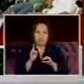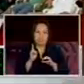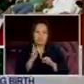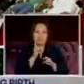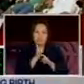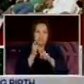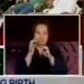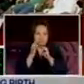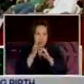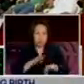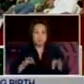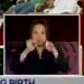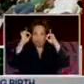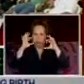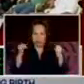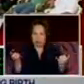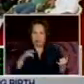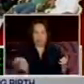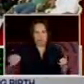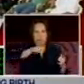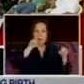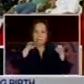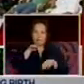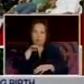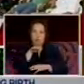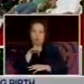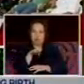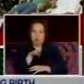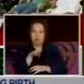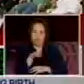importante kung anong magiging desisyon natin ngayong hapon, anong magiging